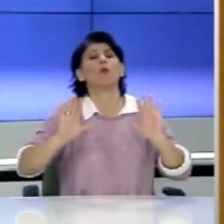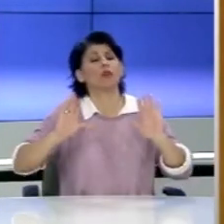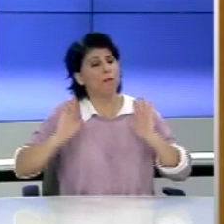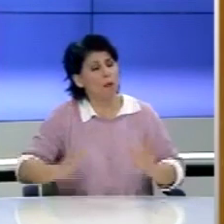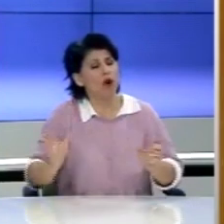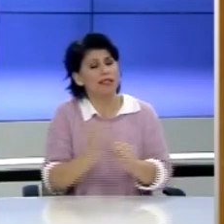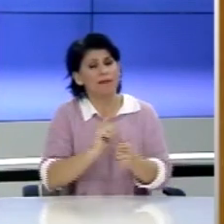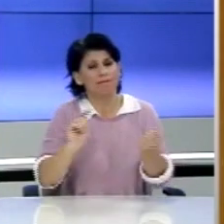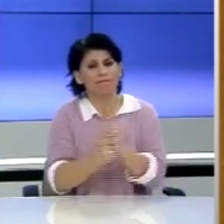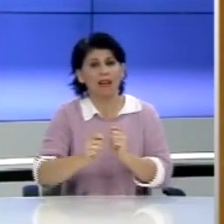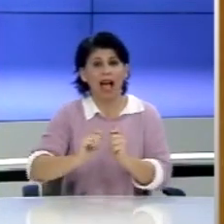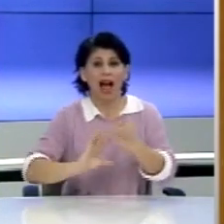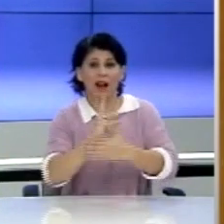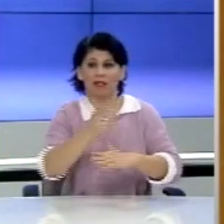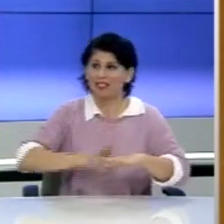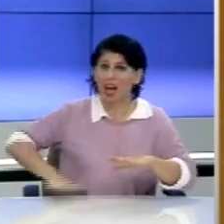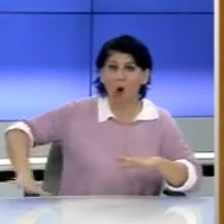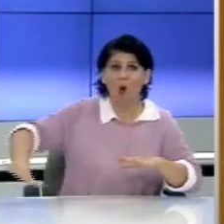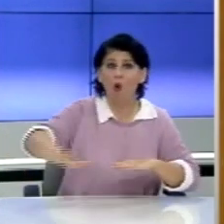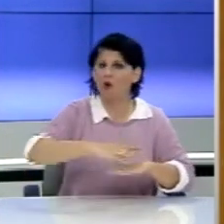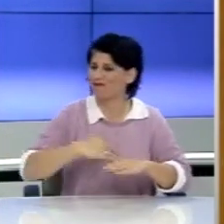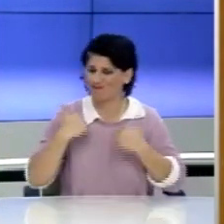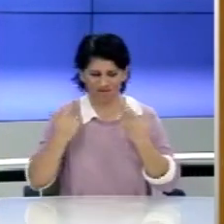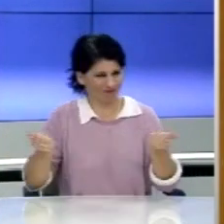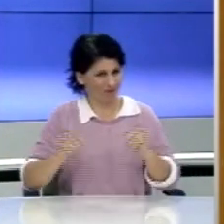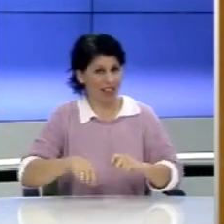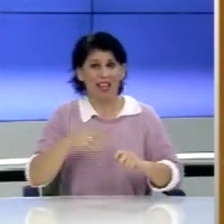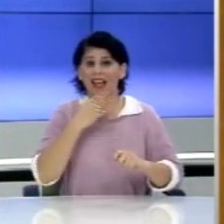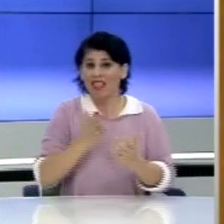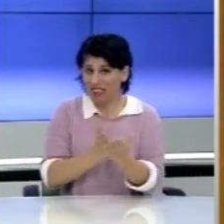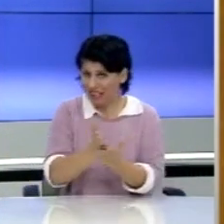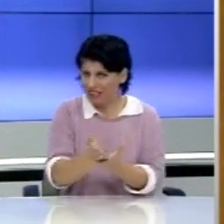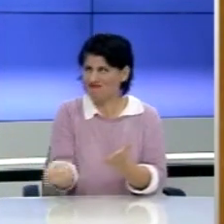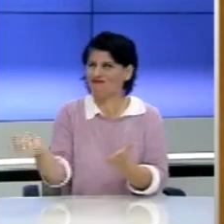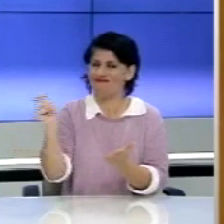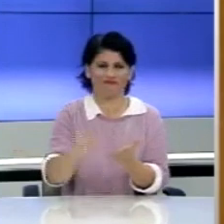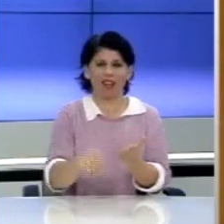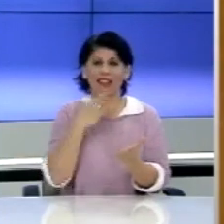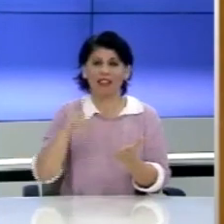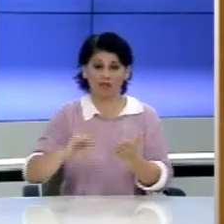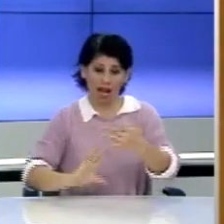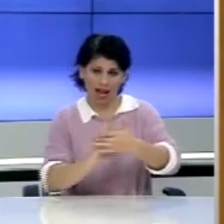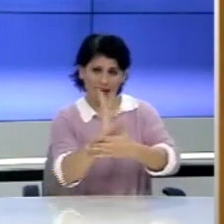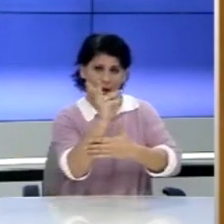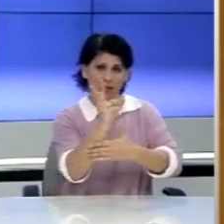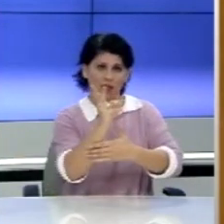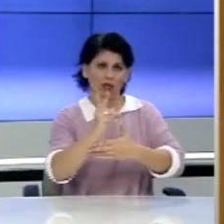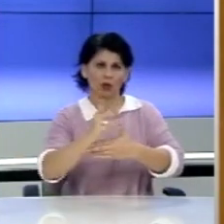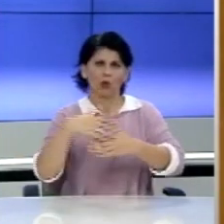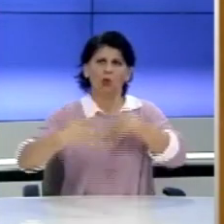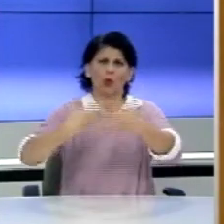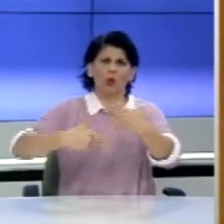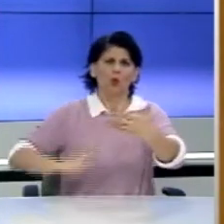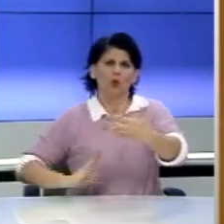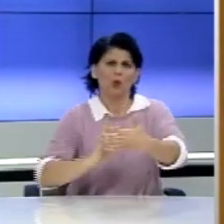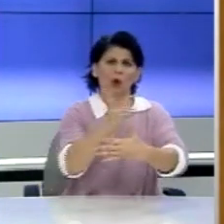ασφαλώς μπορεί να γίνει δίκαιη, γιατί αυτή η ανάπτυξη καλπάζει, όσο μεγαλώνει η αδικία σε βάρος των